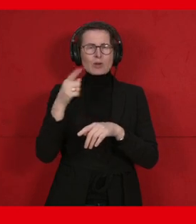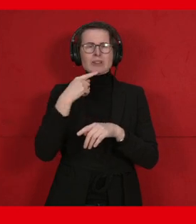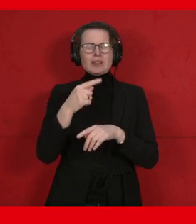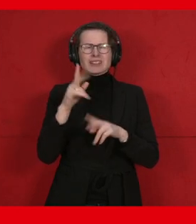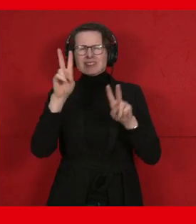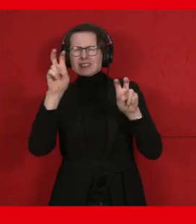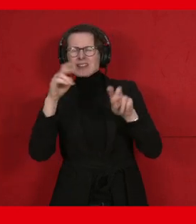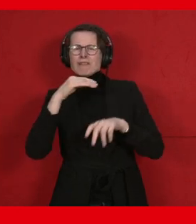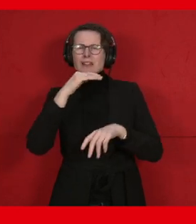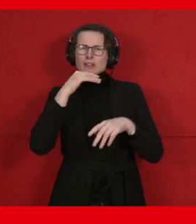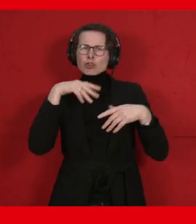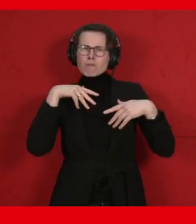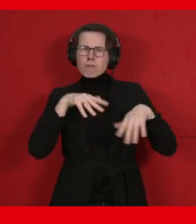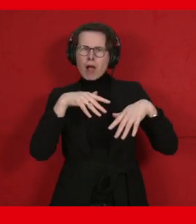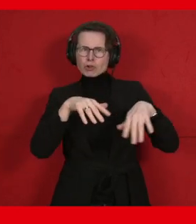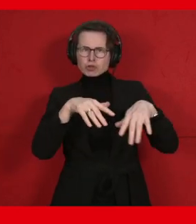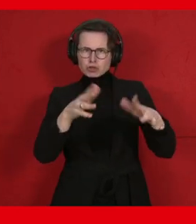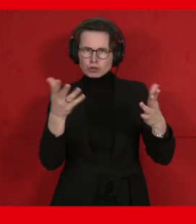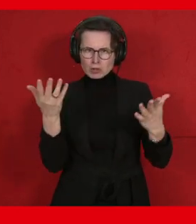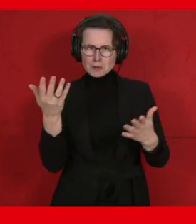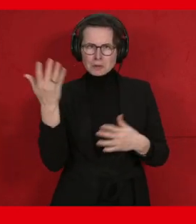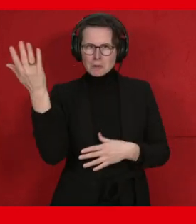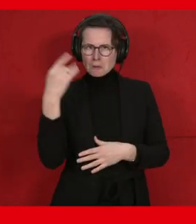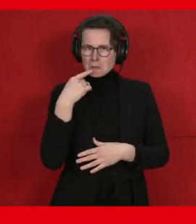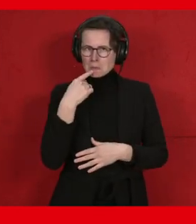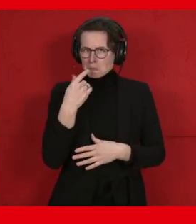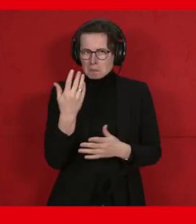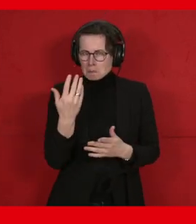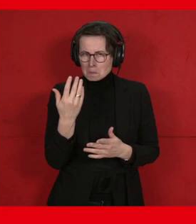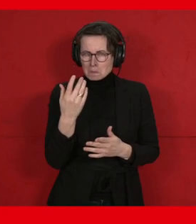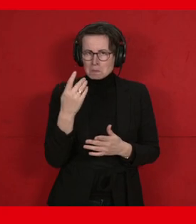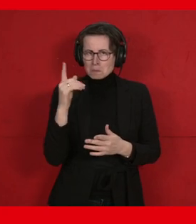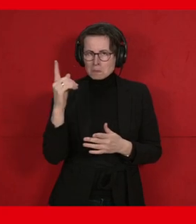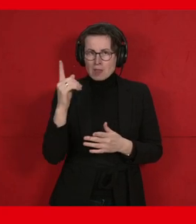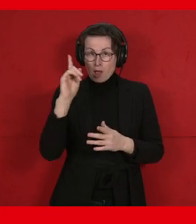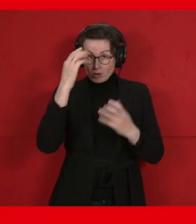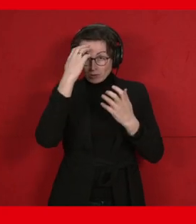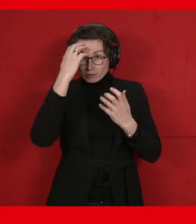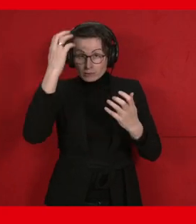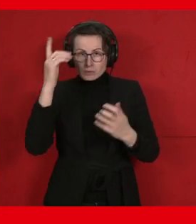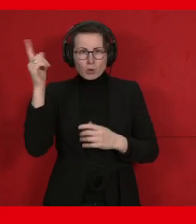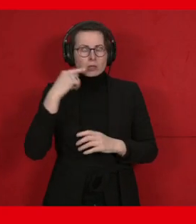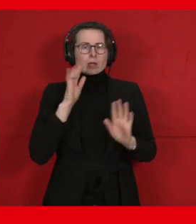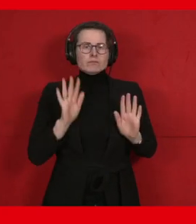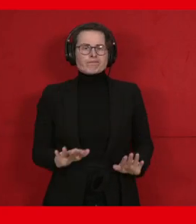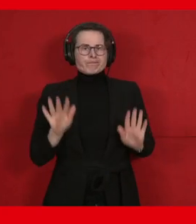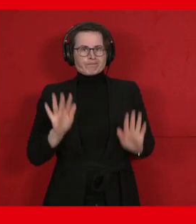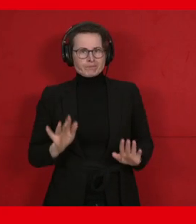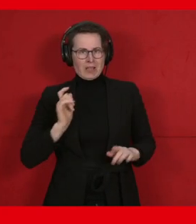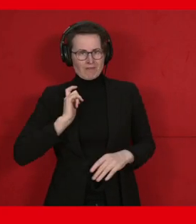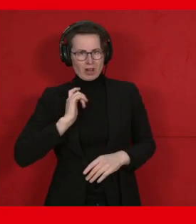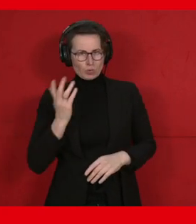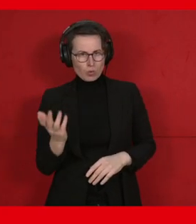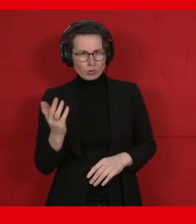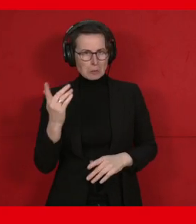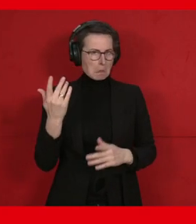war eine der Überschriften Ihrer letzten Kommentare. Waren Sie auch so vor überhitzten Erwartungen oder ist es schon so